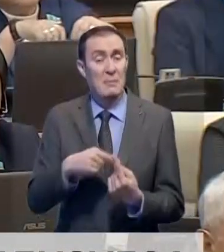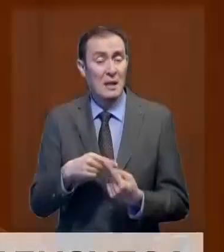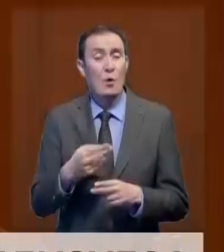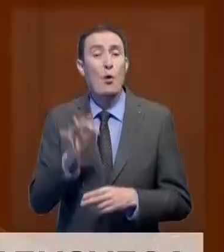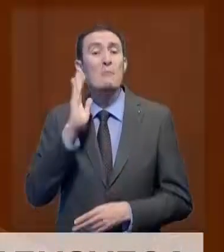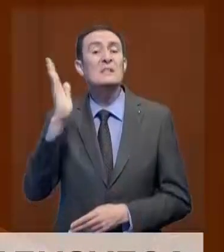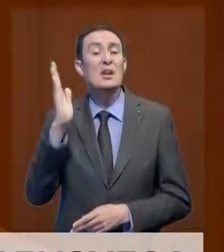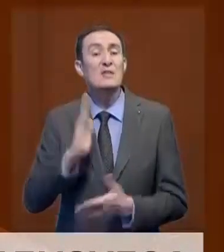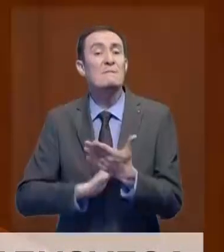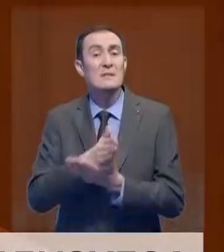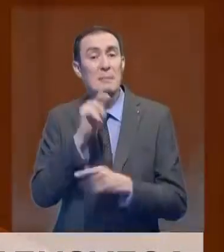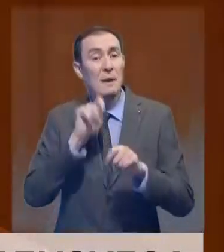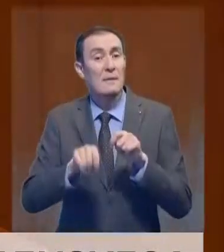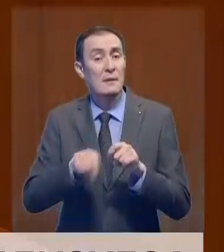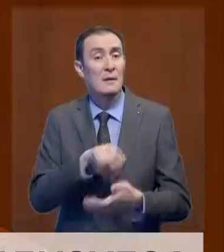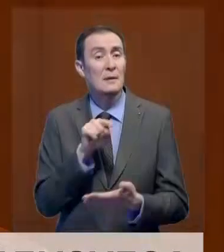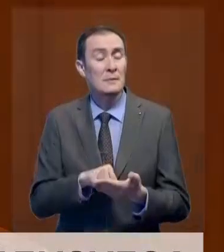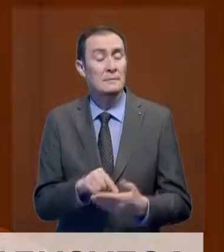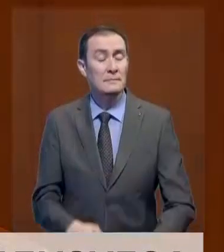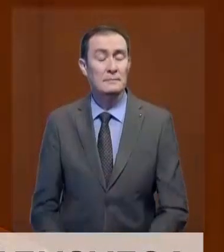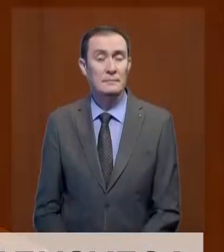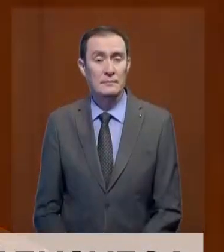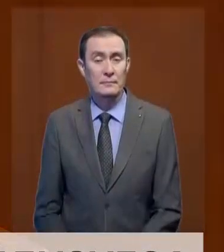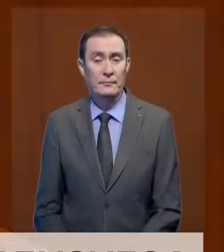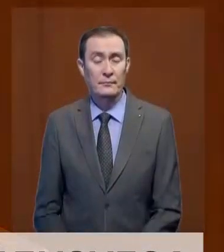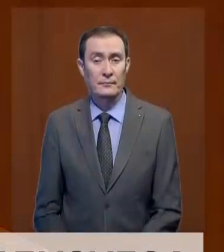о предстоящем визите.